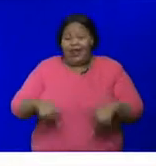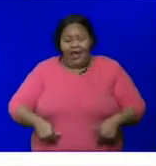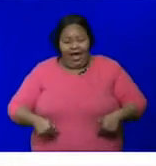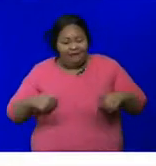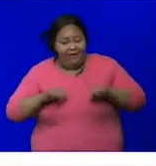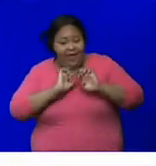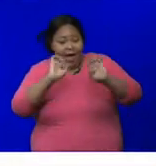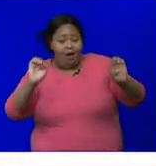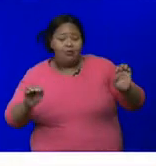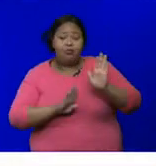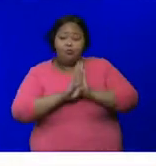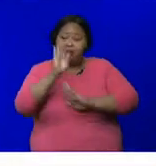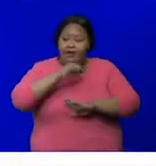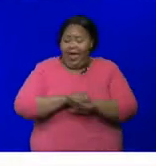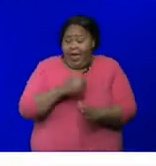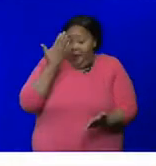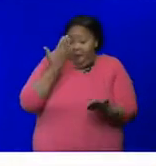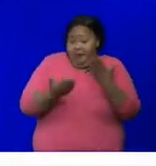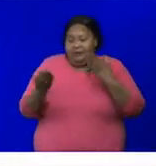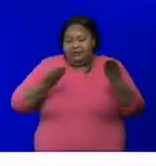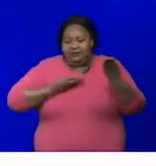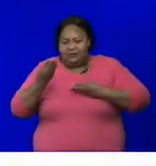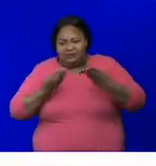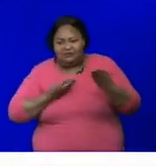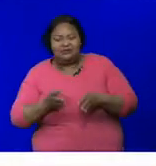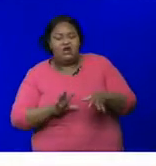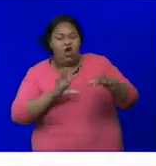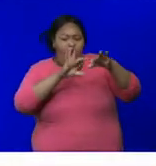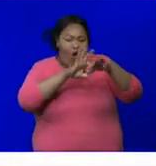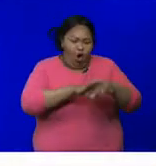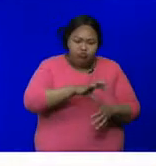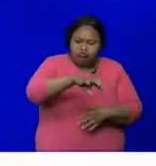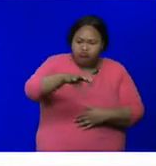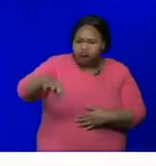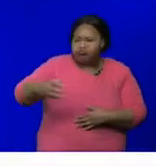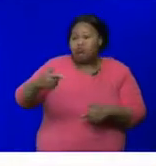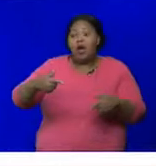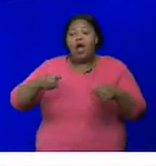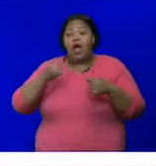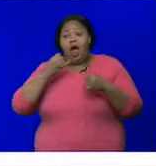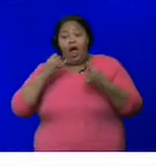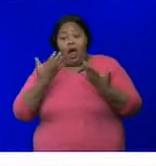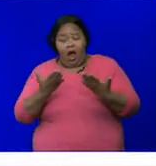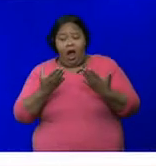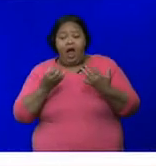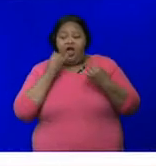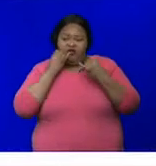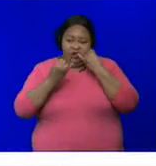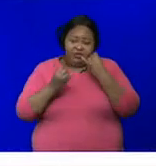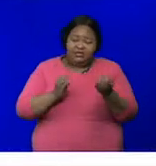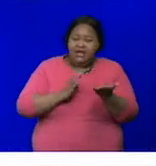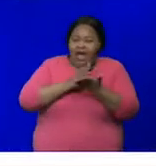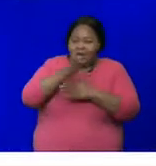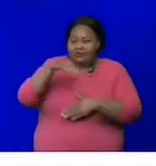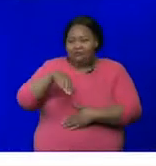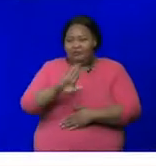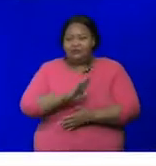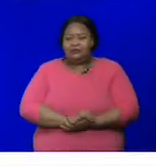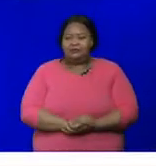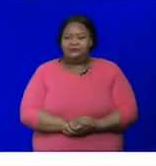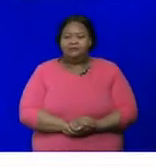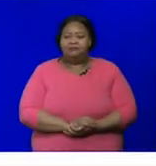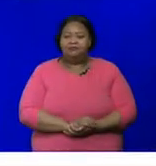ebhizinisini, kungaba kumntwana lofundzako noma ngangiluphi ihlobo. So thina nje siya enablisha zakha lo mgwaqo kunike kumntu wakithi